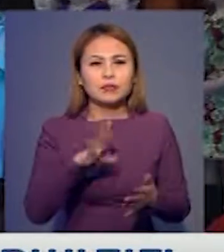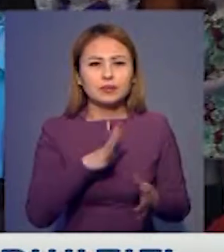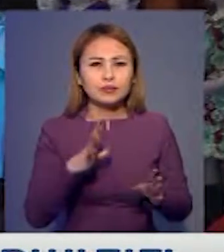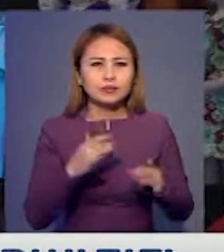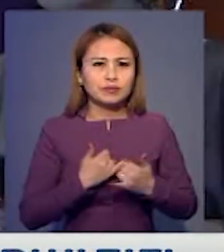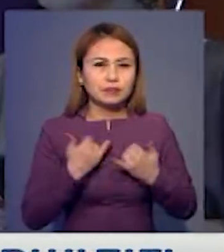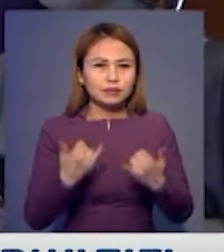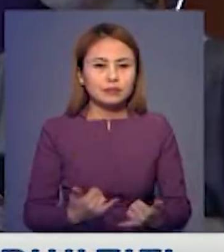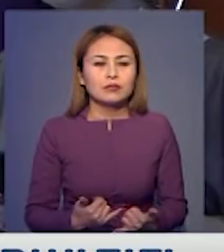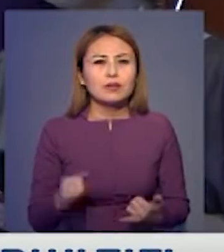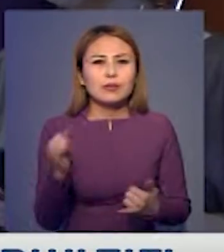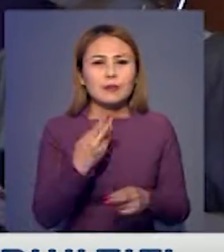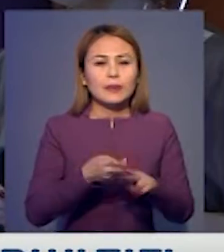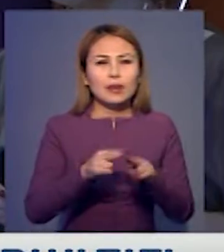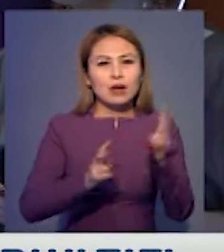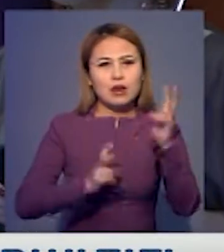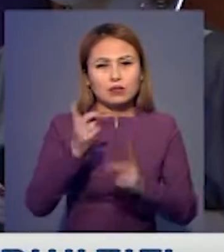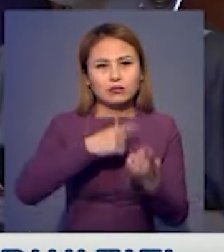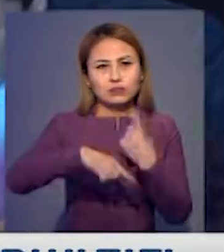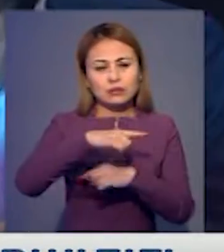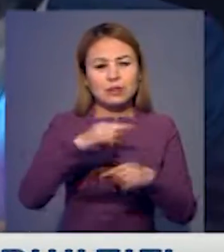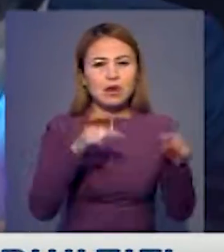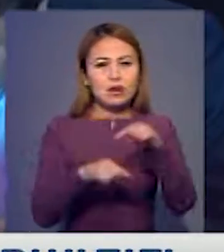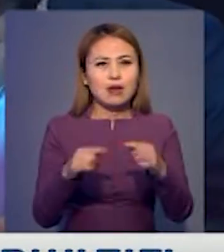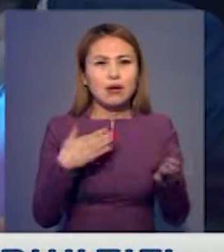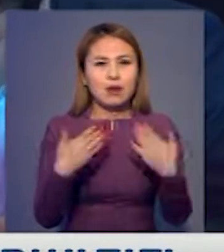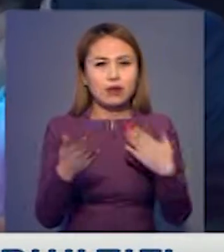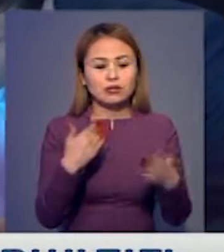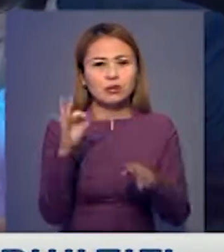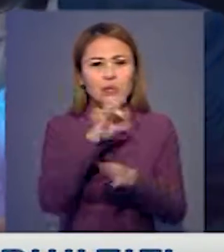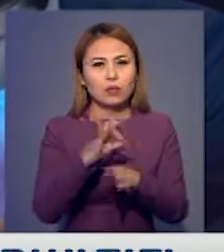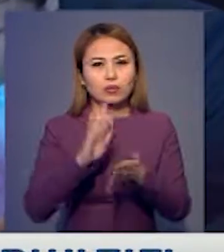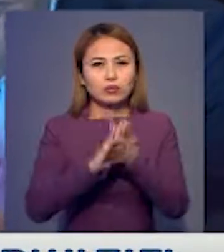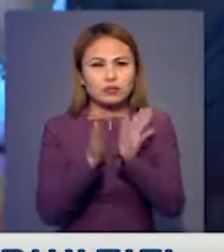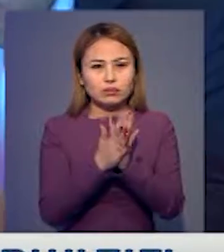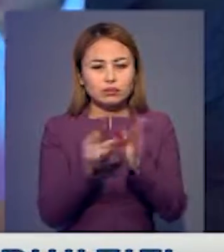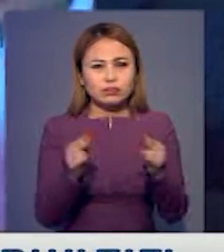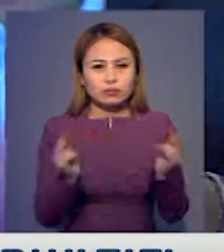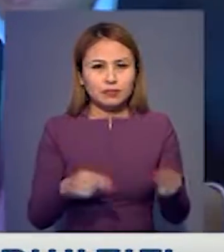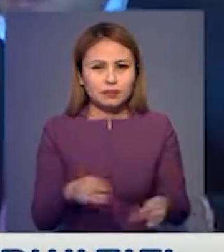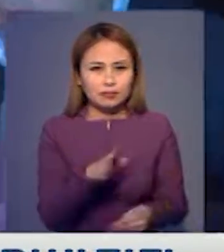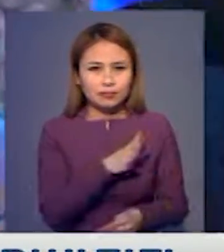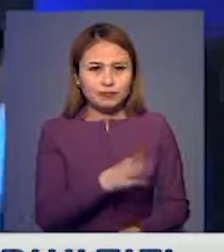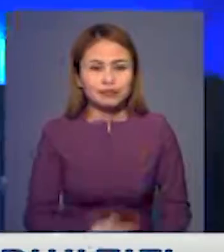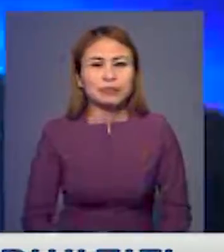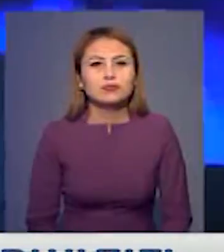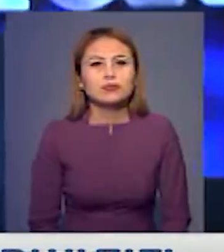марапатталды. Кәсіпкерлер мен аудан әкімдігі арасында өзара ынтымақтастық жөнінде меморандумдарға қол қойылды.